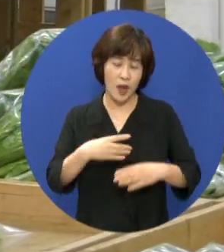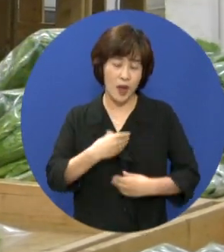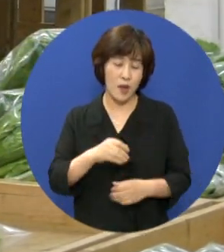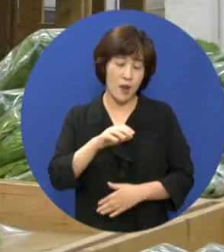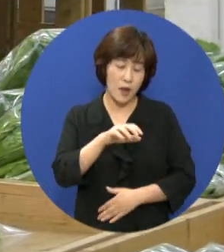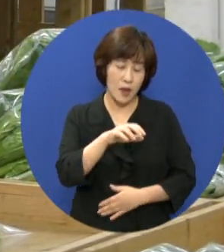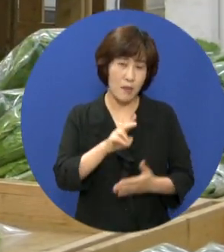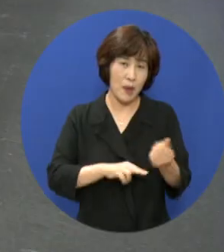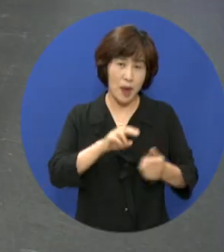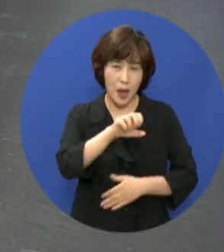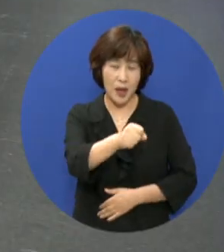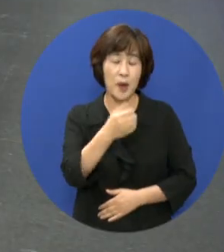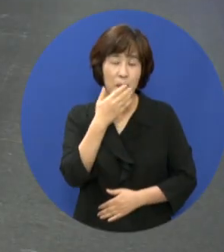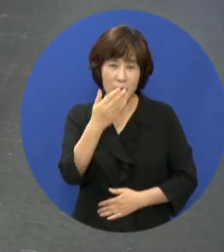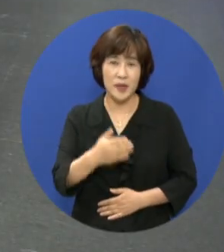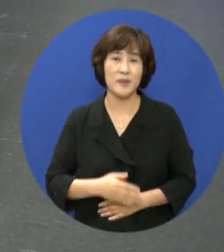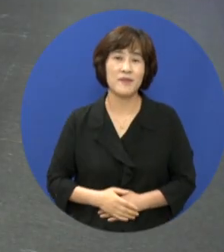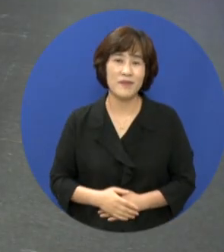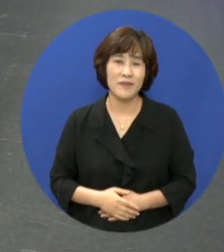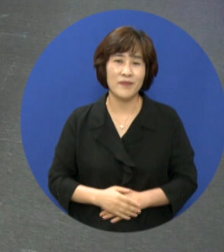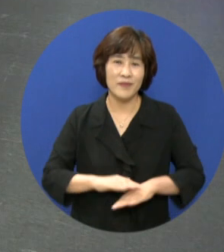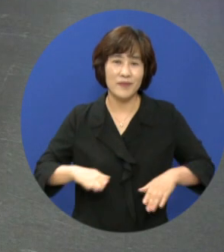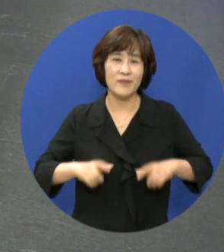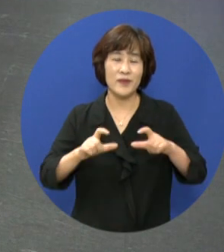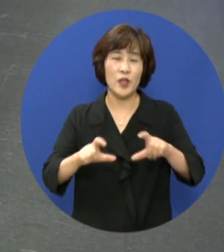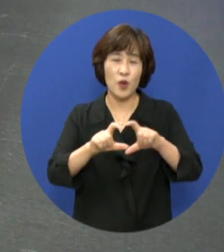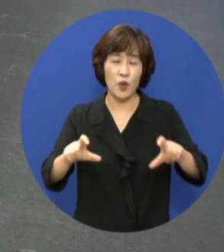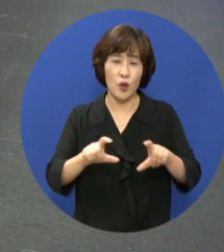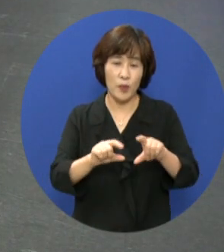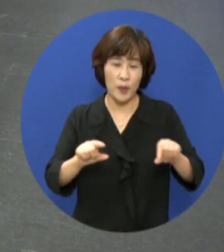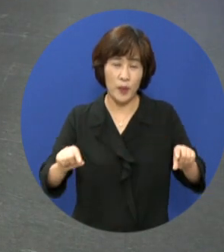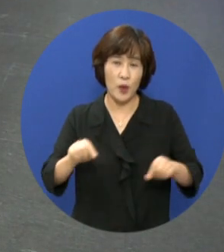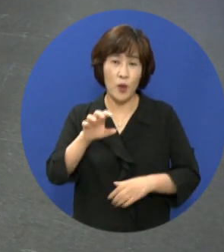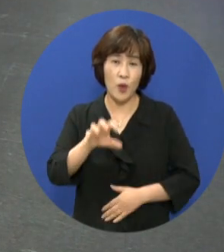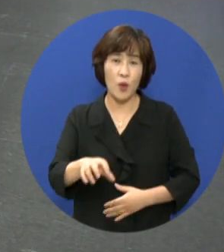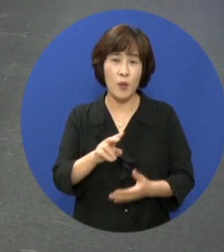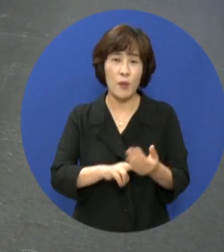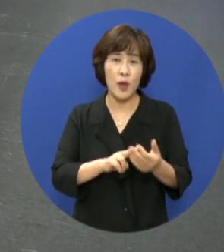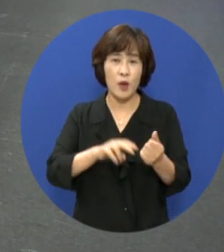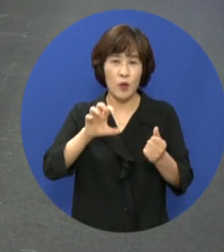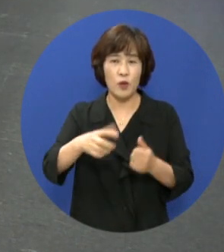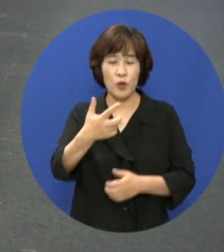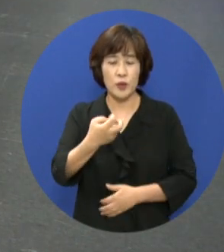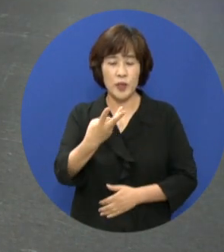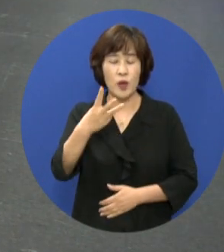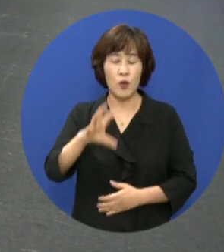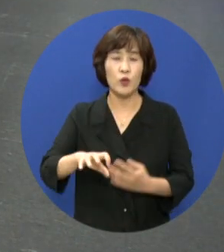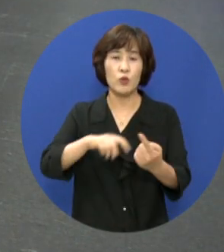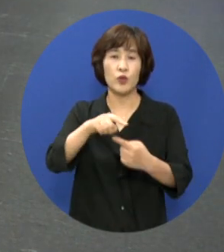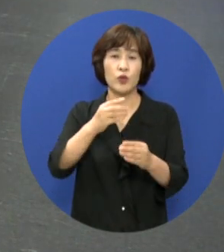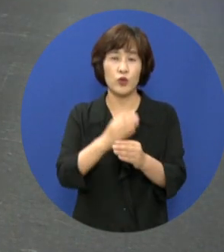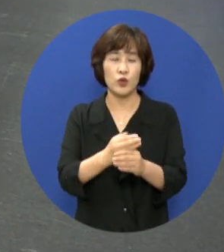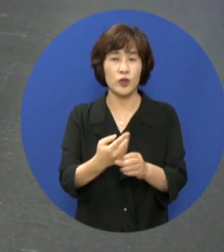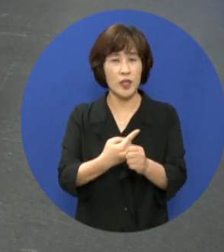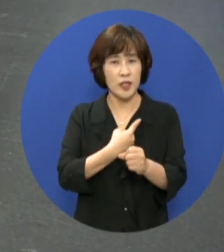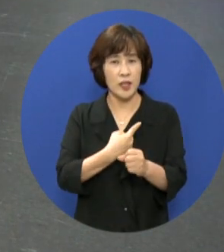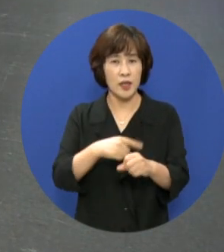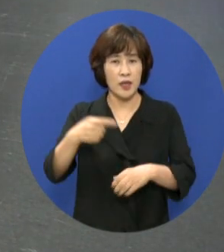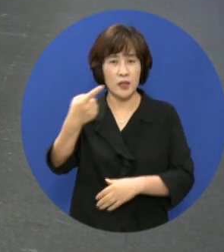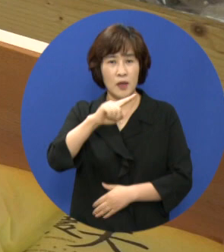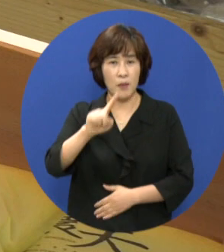판로를 가질 수 있습니다 전남지역 로컬푸드 직매장 은 모두 63 곳이 운영되고 있으며 지난해